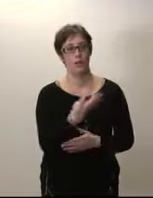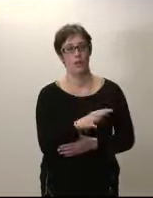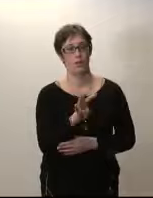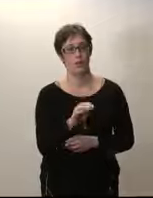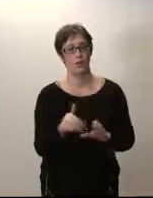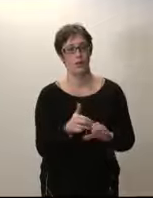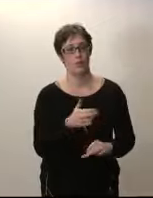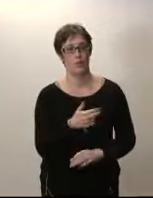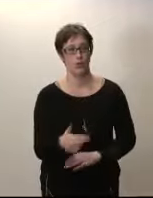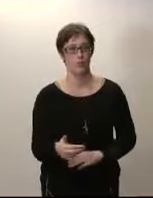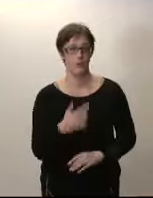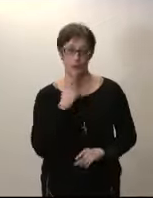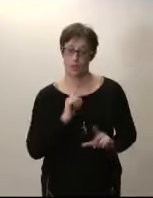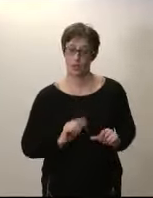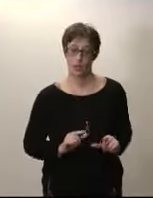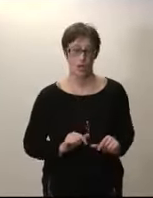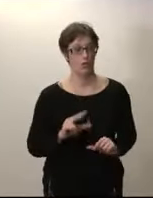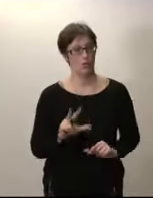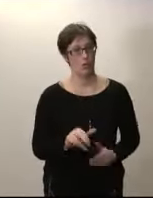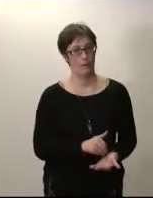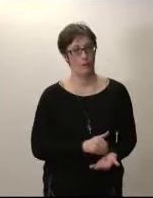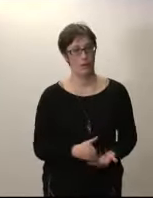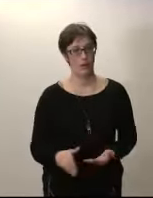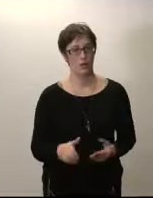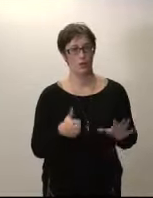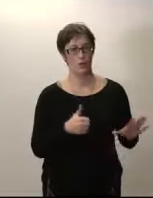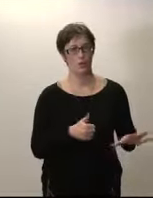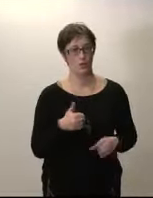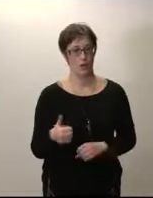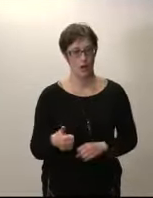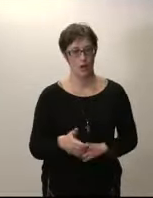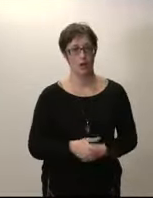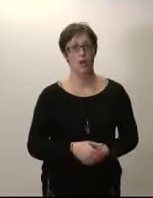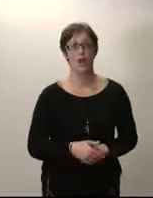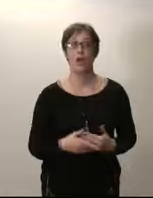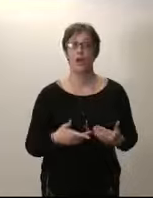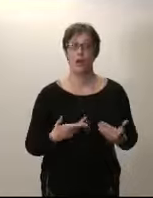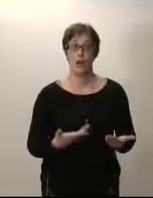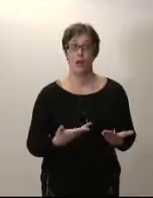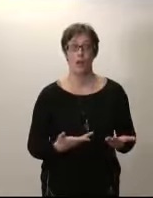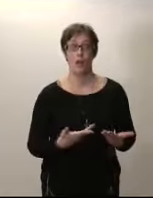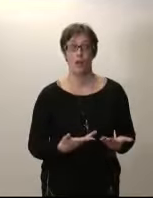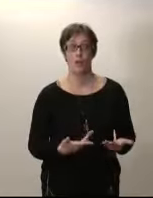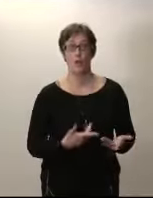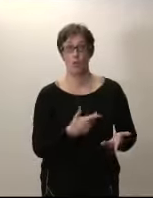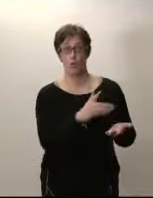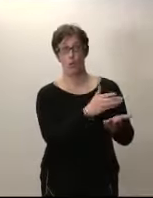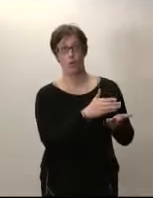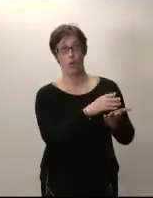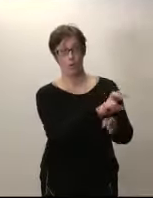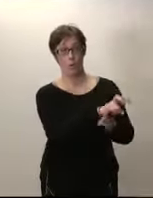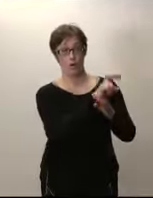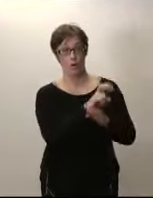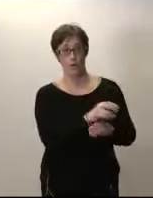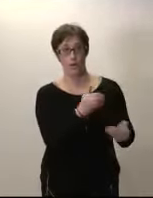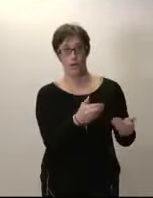on a nos 3 061 000 qui permettent d'éviter de supprimer l'emprunt d'équilibre. Et nous